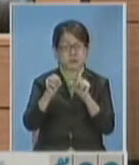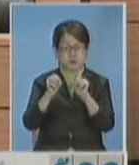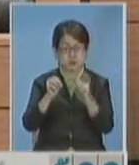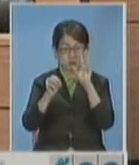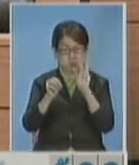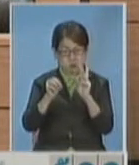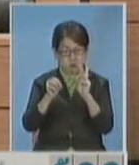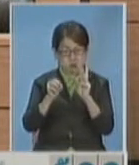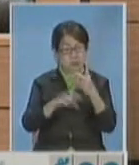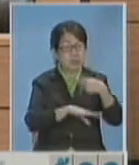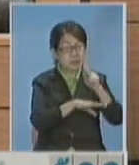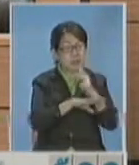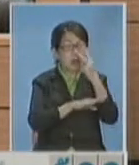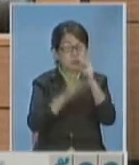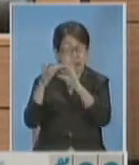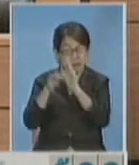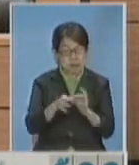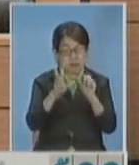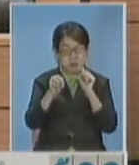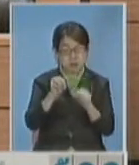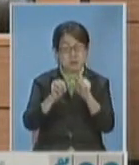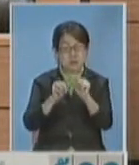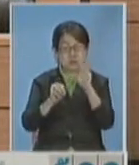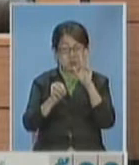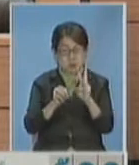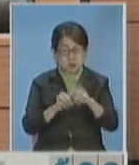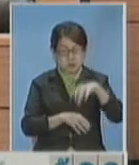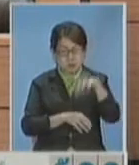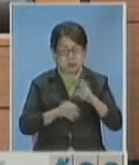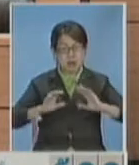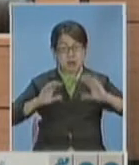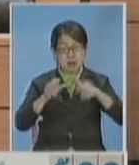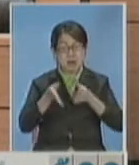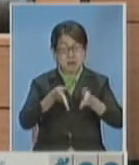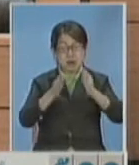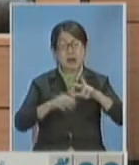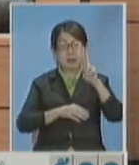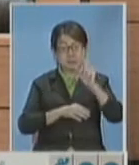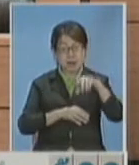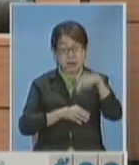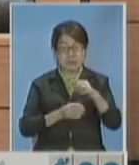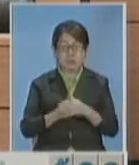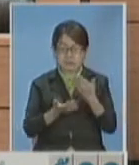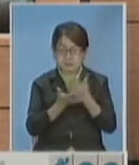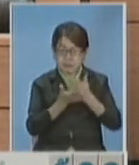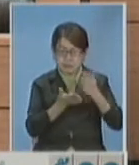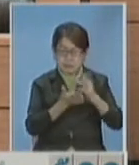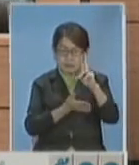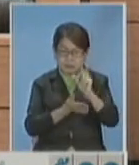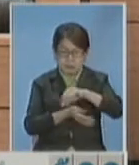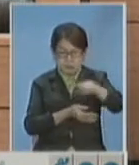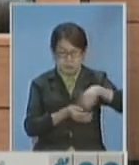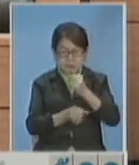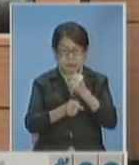ท่านประธานไปดูสิครับมาตรา26หน่วยงานของรัฐสภางบประมาณรายจ่ายของหน่วยงานของรัฐส